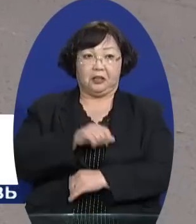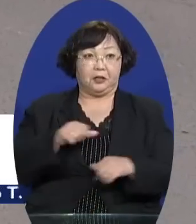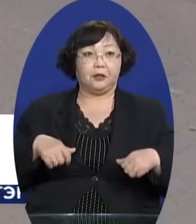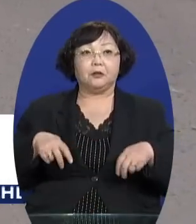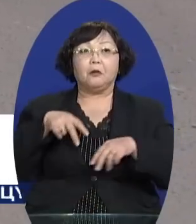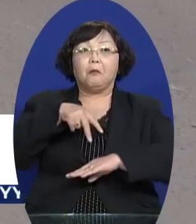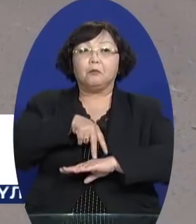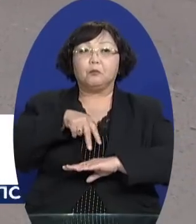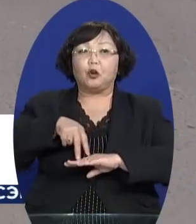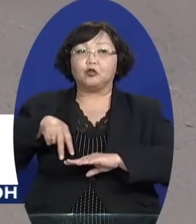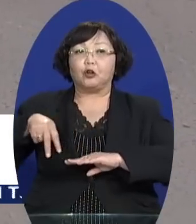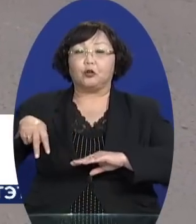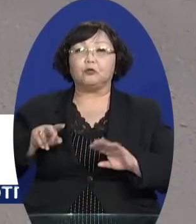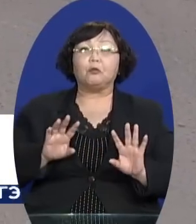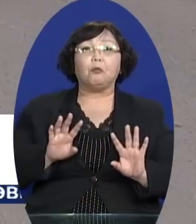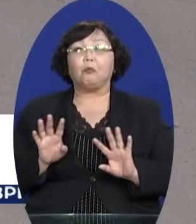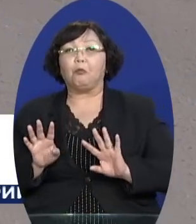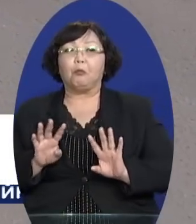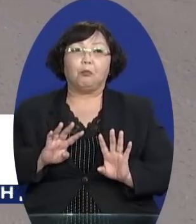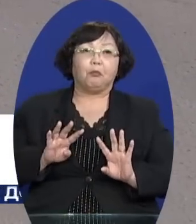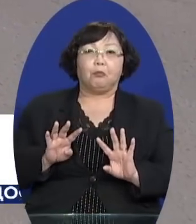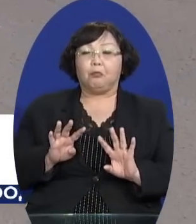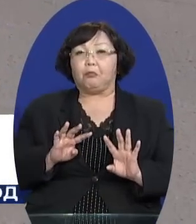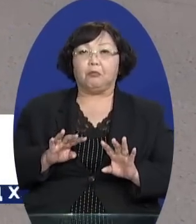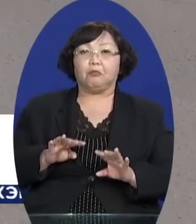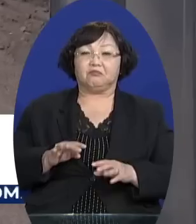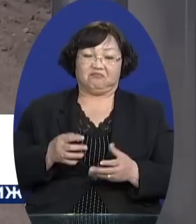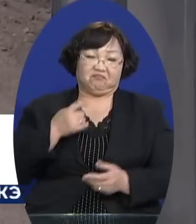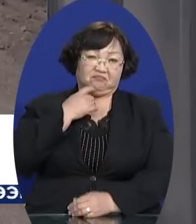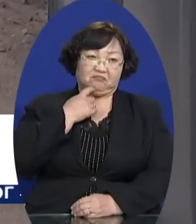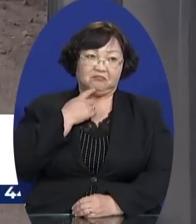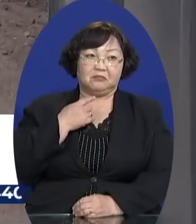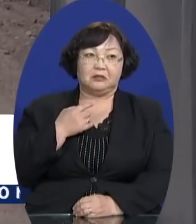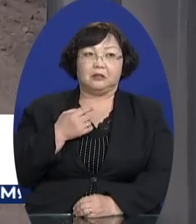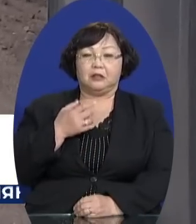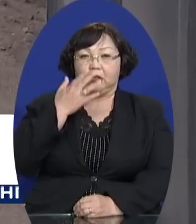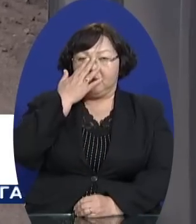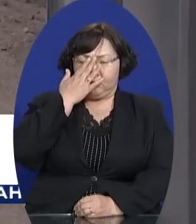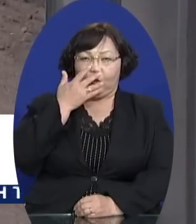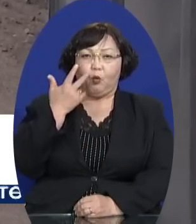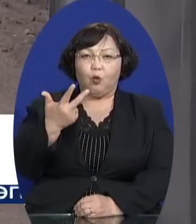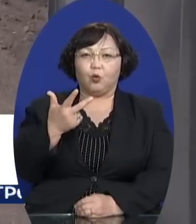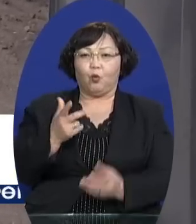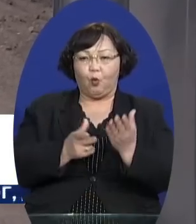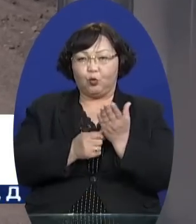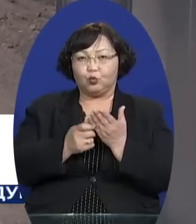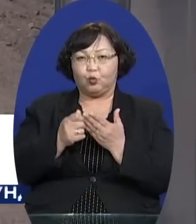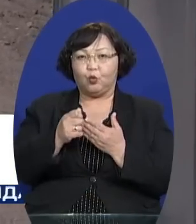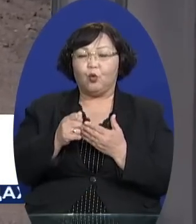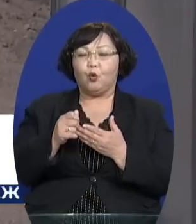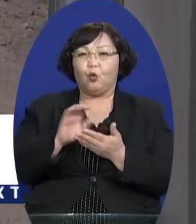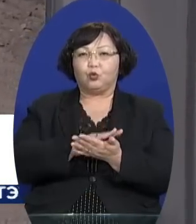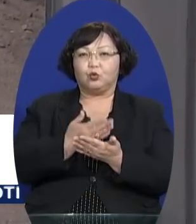загсаж байгаа л үзэл тэгэл машин тэргэн дээрээс үзэл явж идэл штэ. Ядаж нэг хуруун хоошоор авсан ч гэсэн тэ хаан суугаад идэх